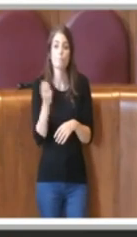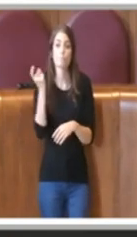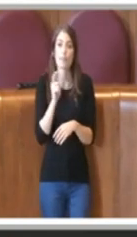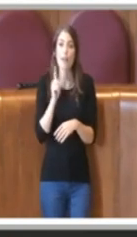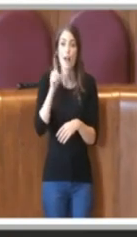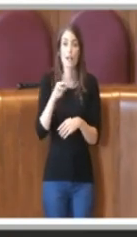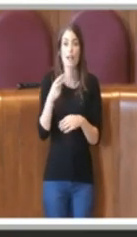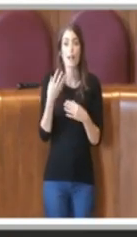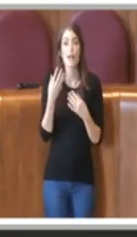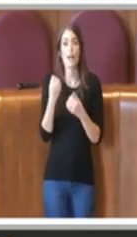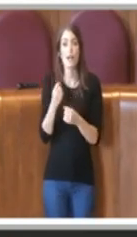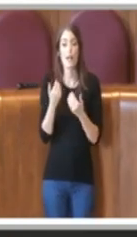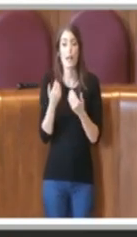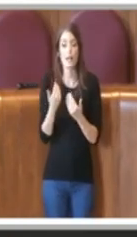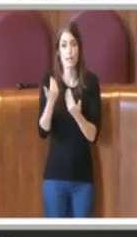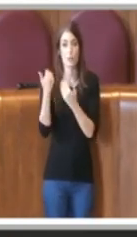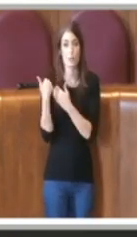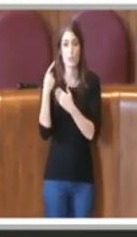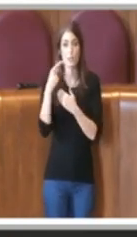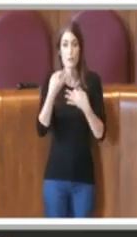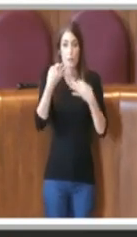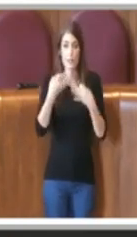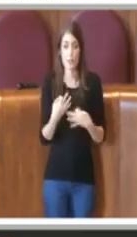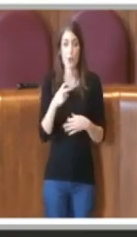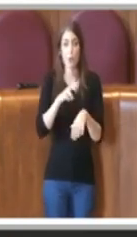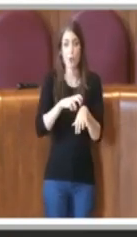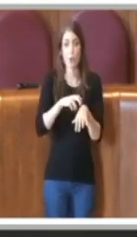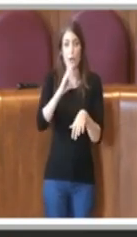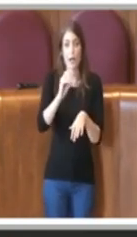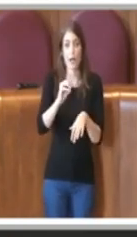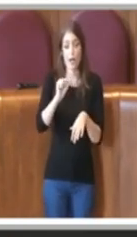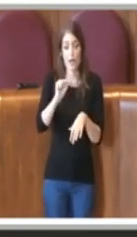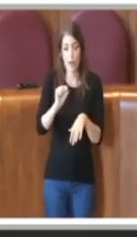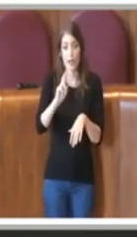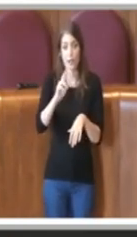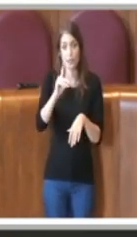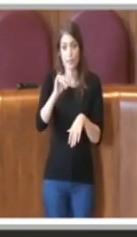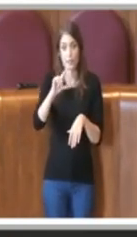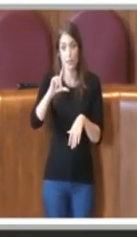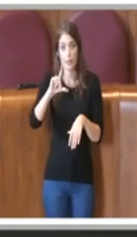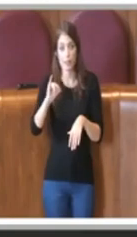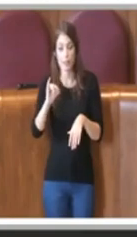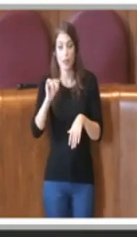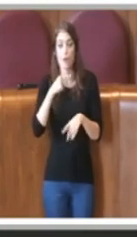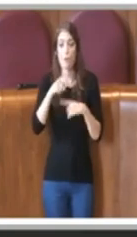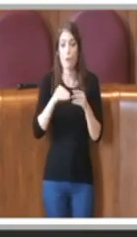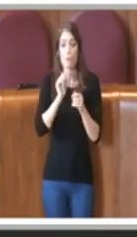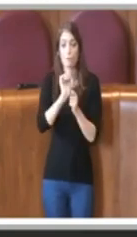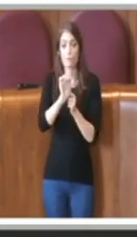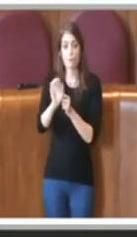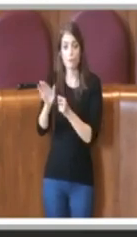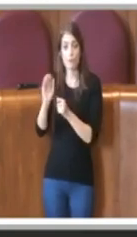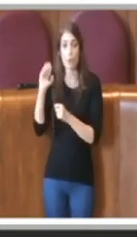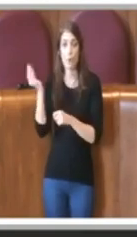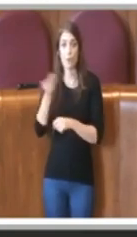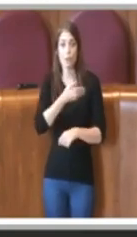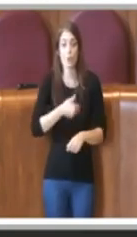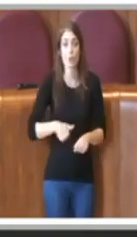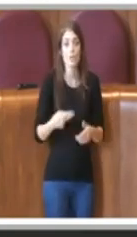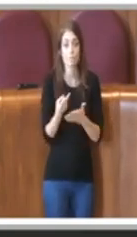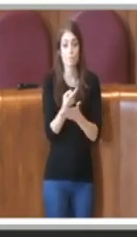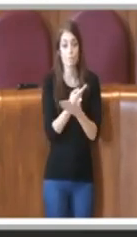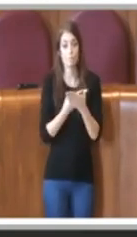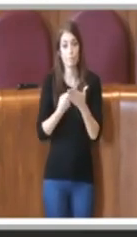la sicurezza, il dottor Cardigli, che poi ha mandato su richiesta della commissione a tutti i consiglieri il piano,